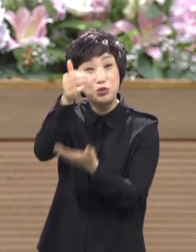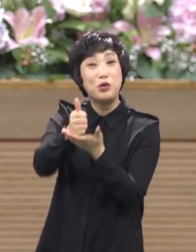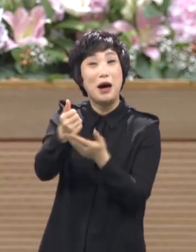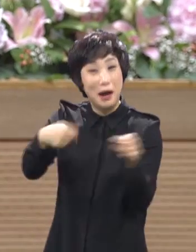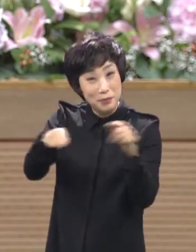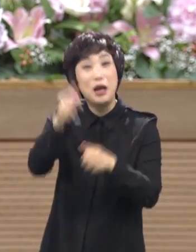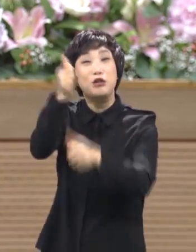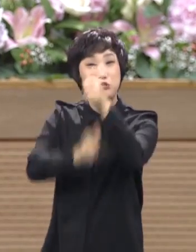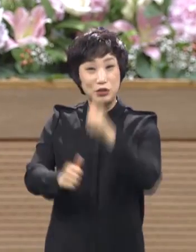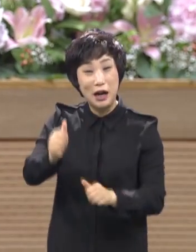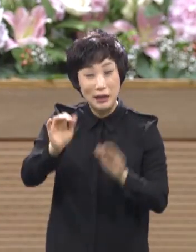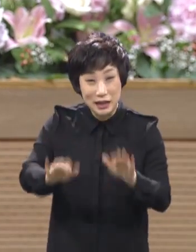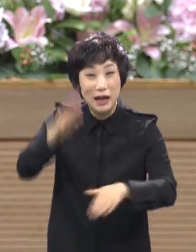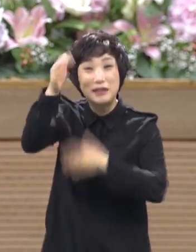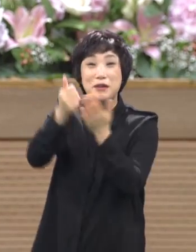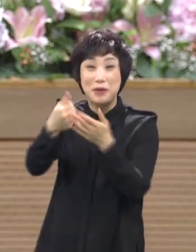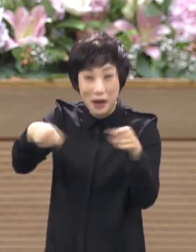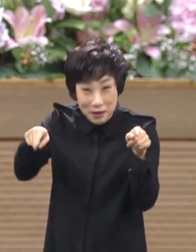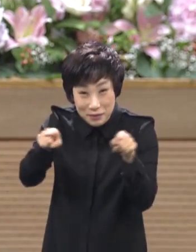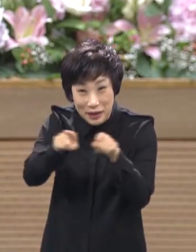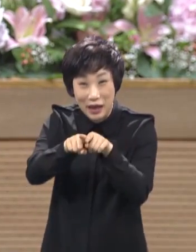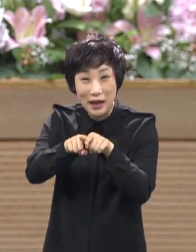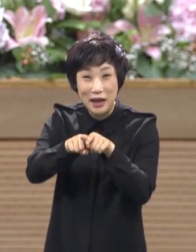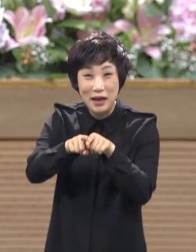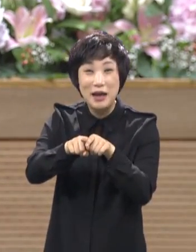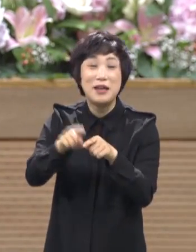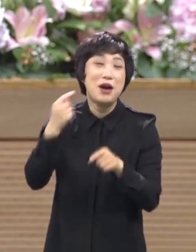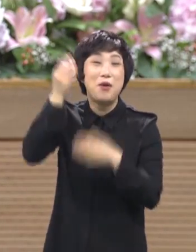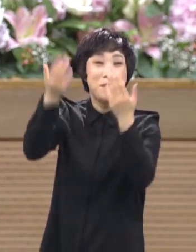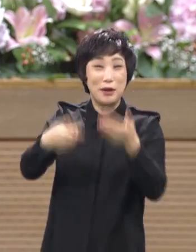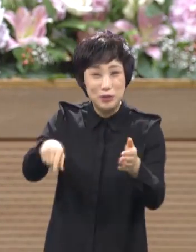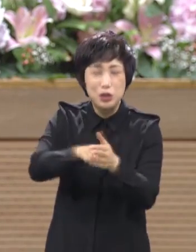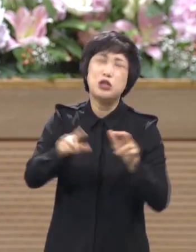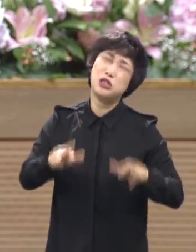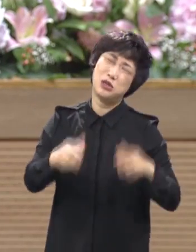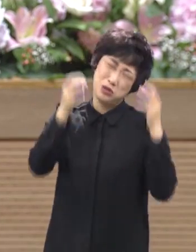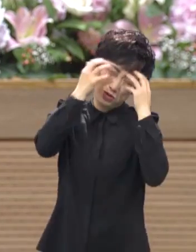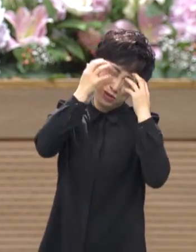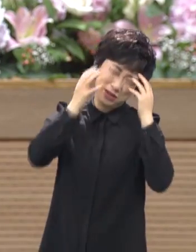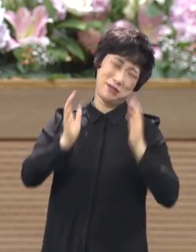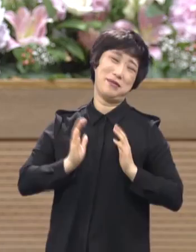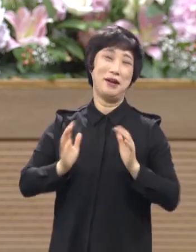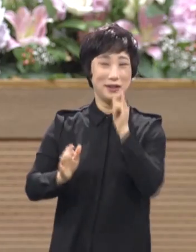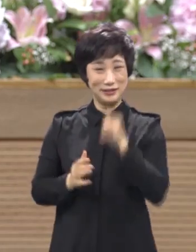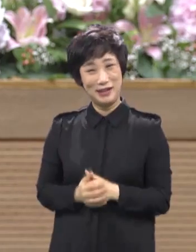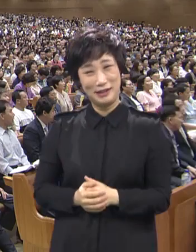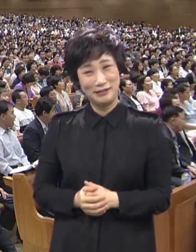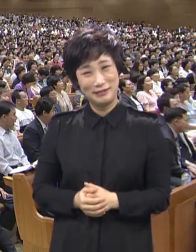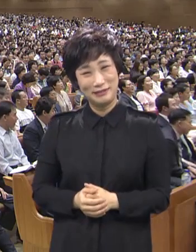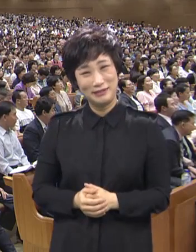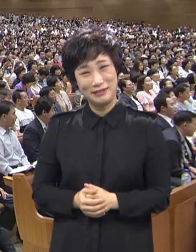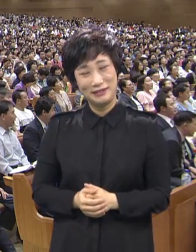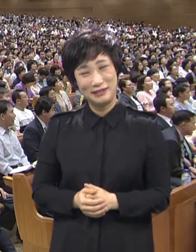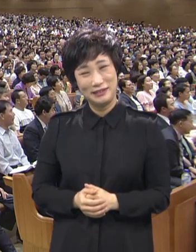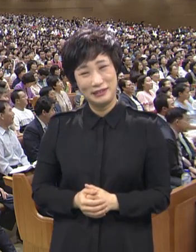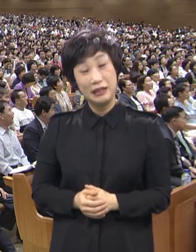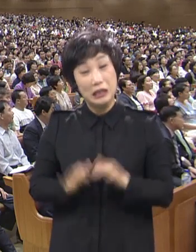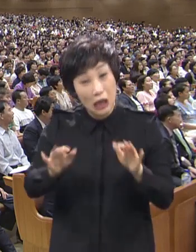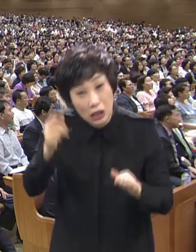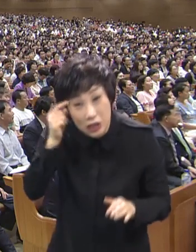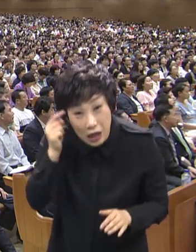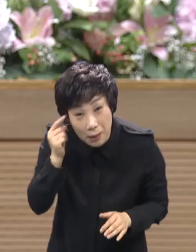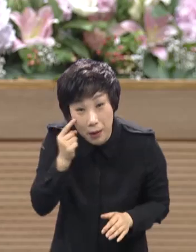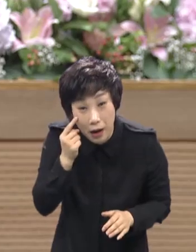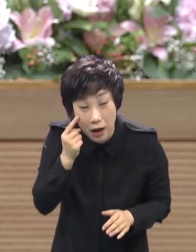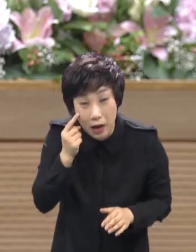후사니 하나님과 함께 그도 함께 영광을 받기 위하여 고난도 함께 받아야 할 것이니라.